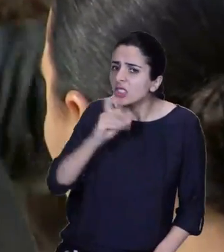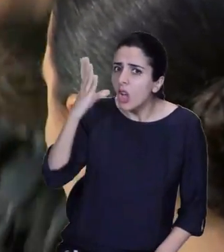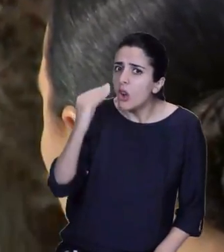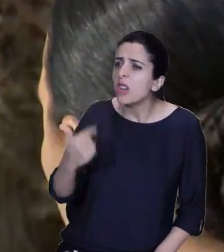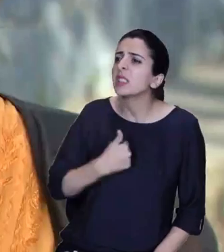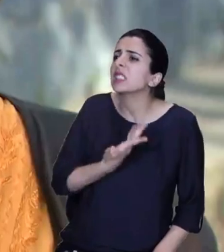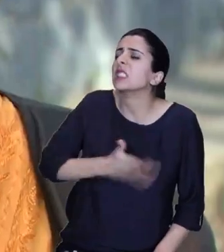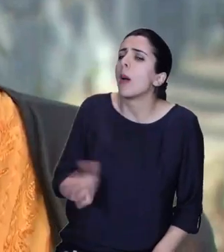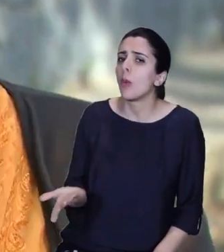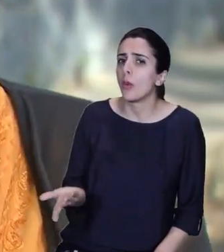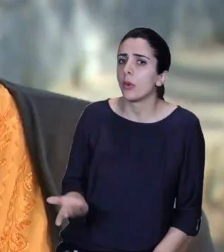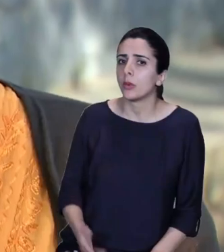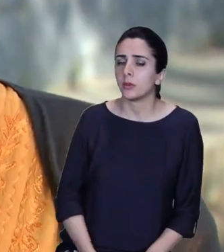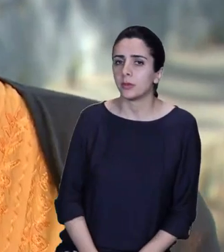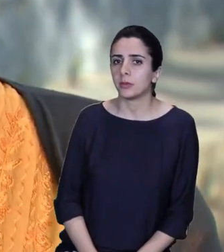Seveceği varsa da artık sevmiyor.